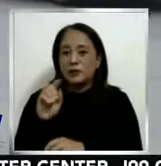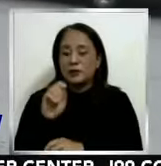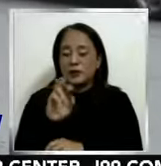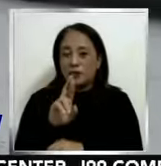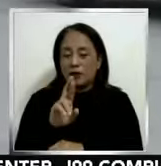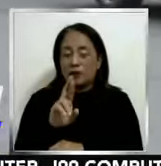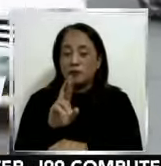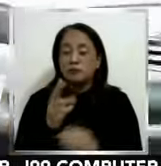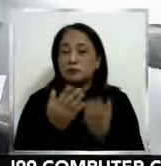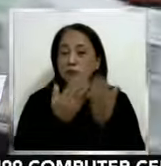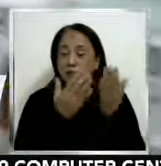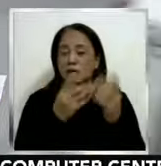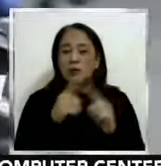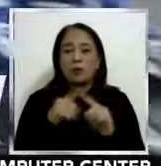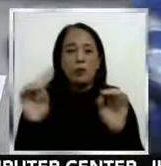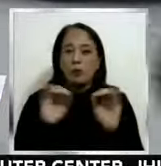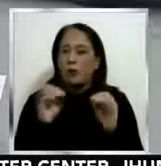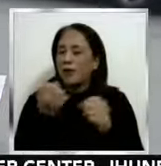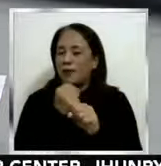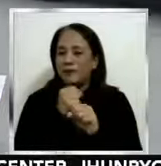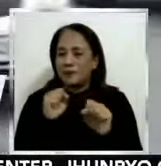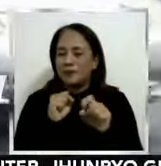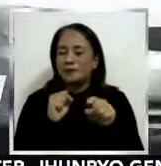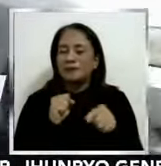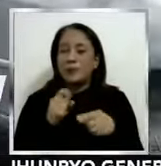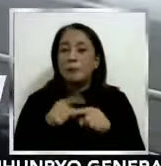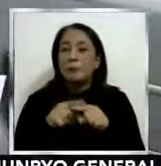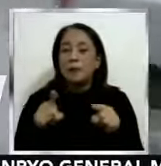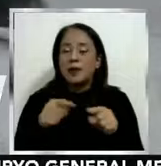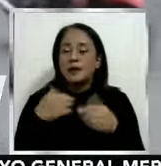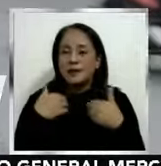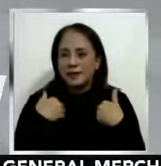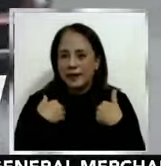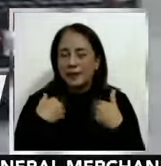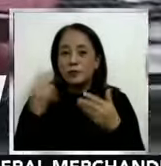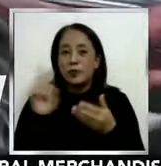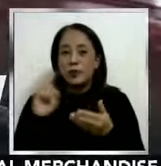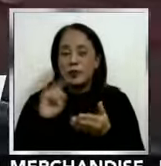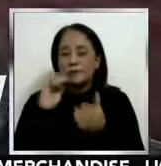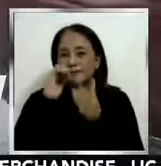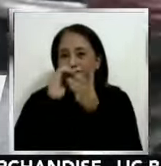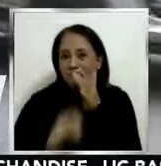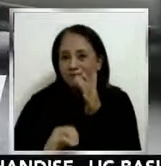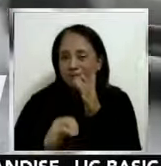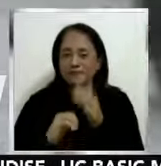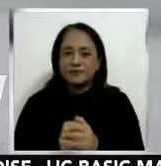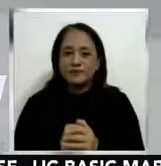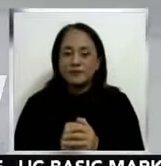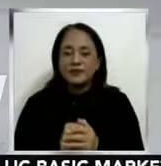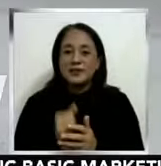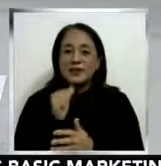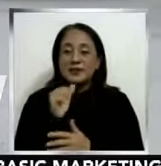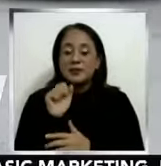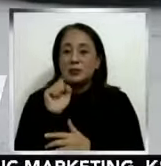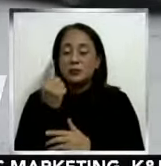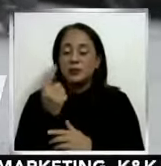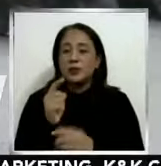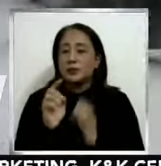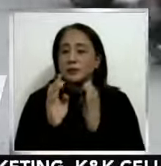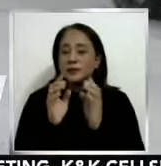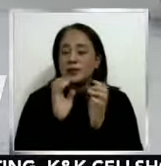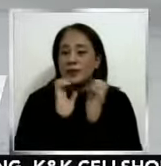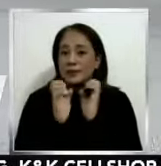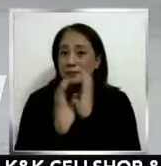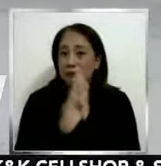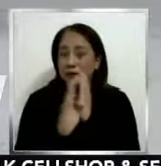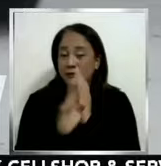wala nang libreng sakay pero magkakaroon ng discount. At hindi lamang sa EDSA Bus Carousel may discount, kundi pati